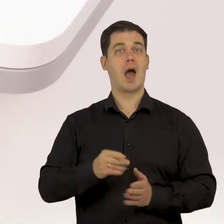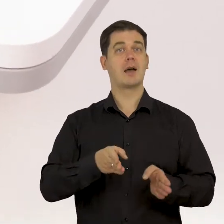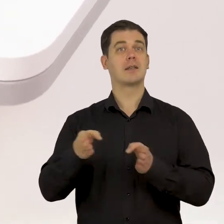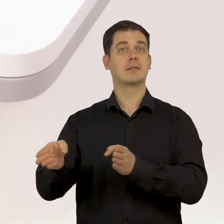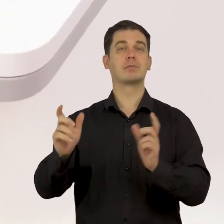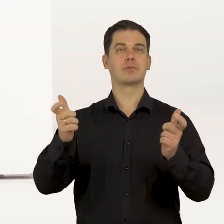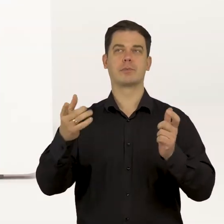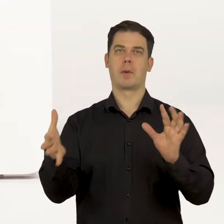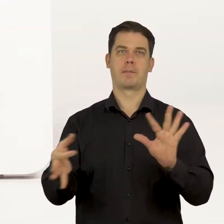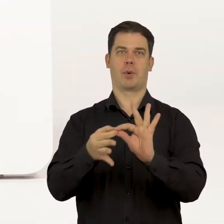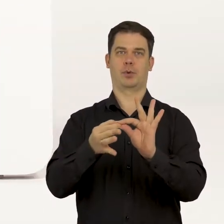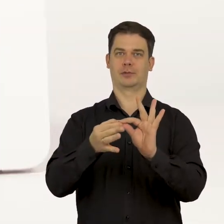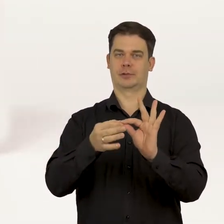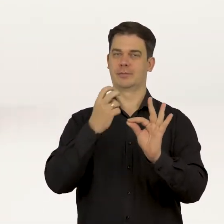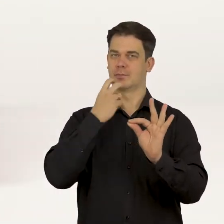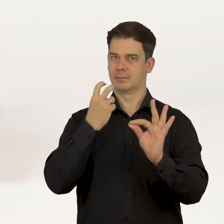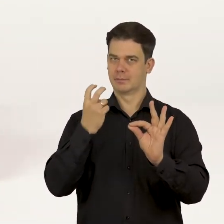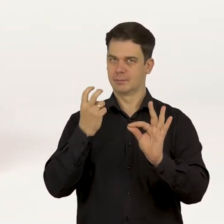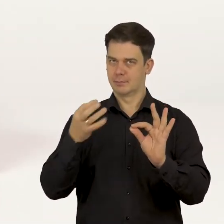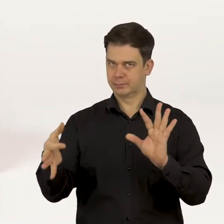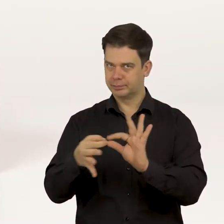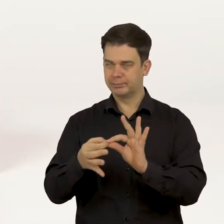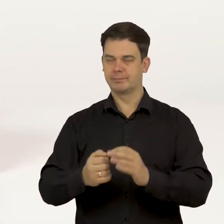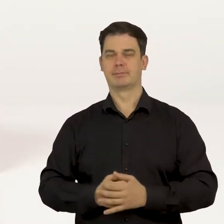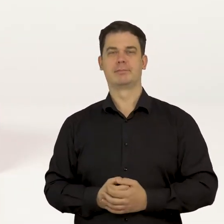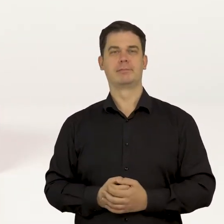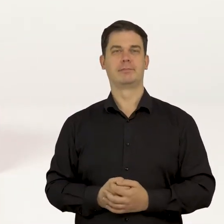Następnie podłącz zasilacz.